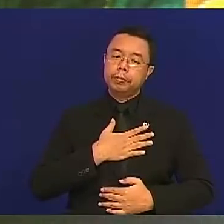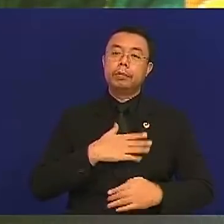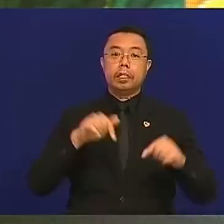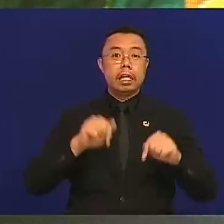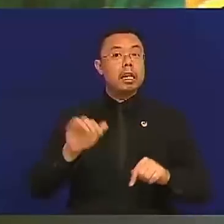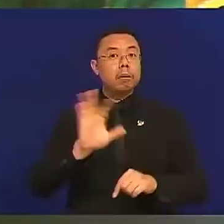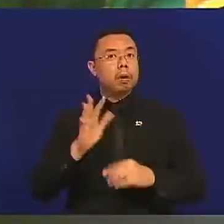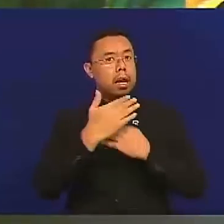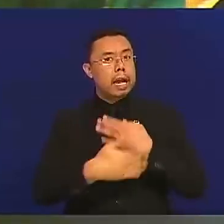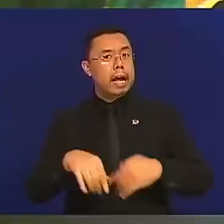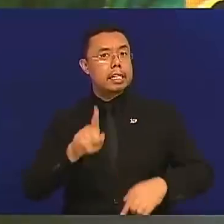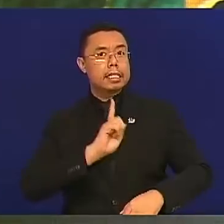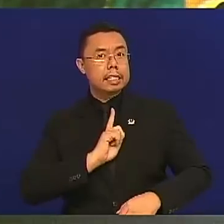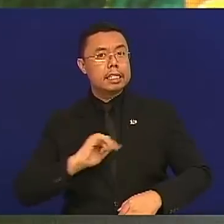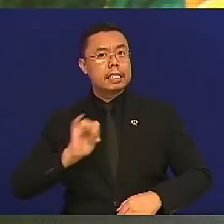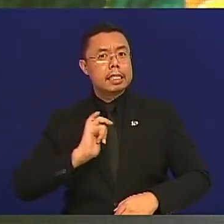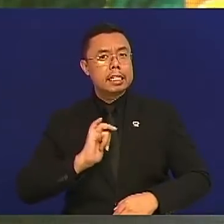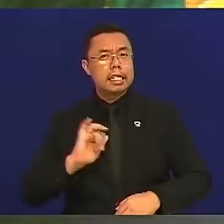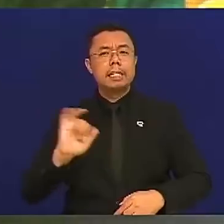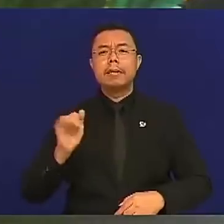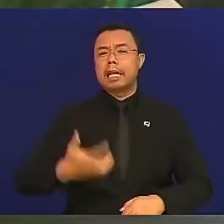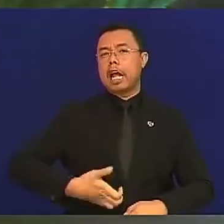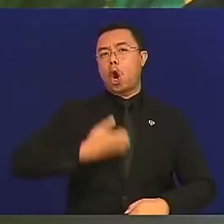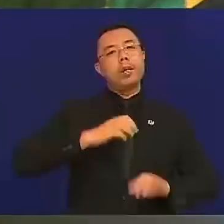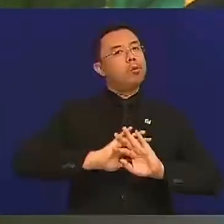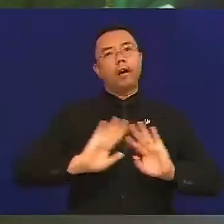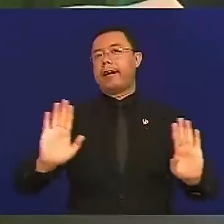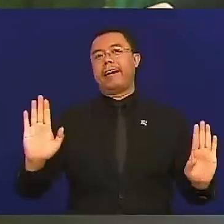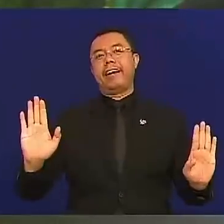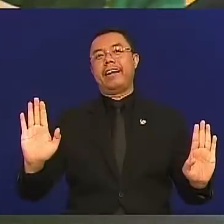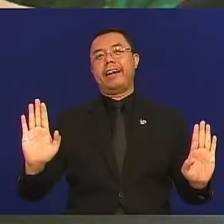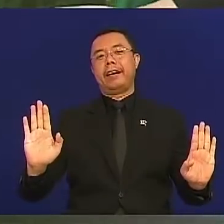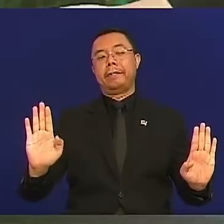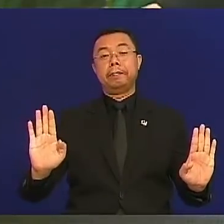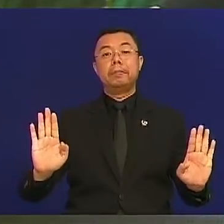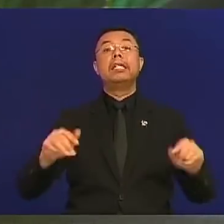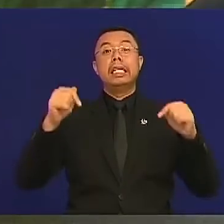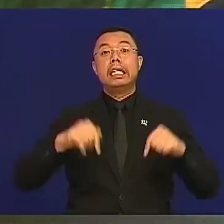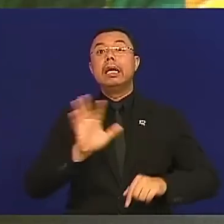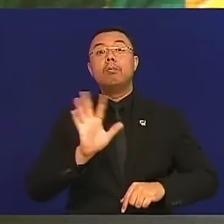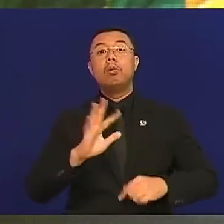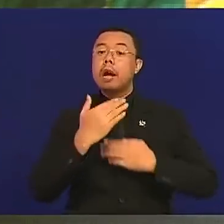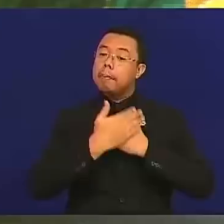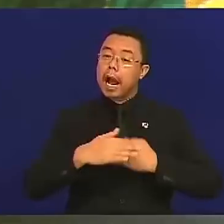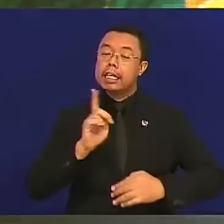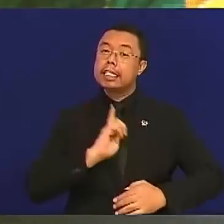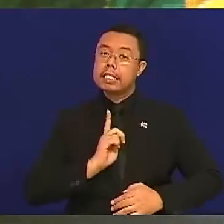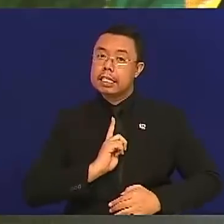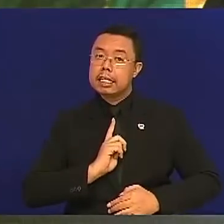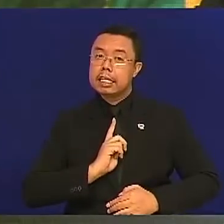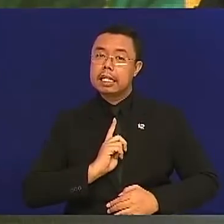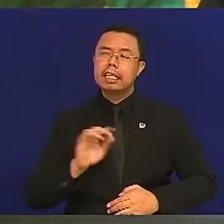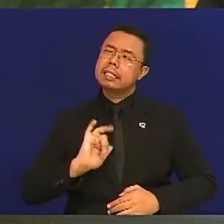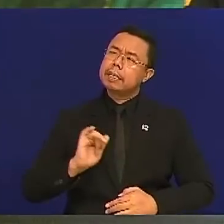Ini bukan kasih diri sendiri secara egois, saudaraku. Ya. Ini bukan kasih diri sendiri